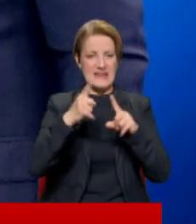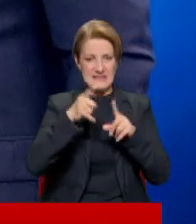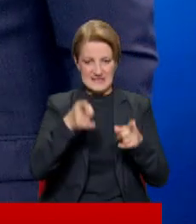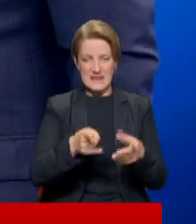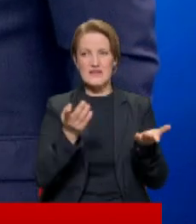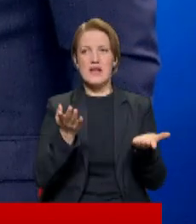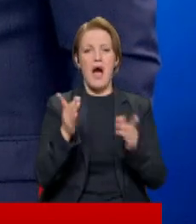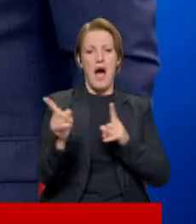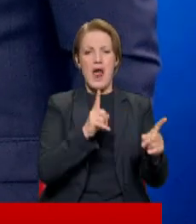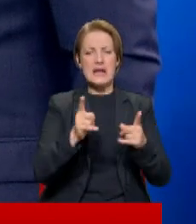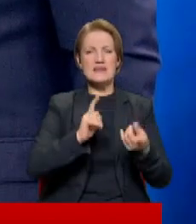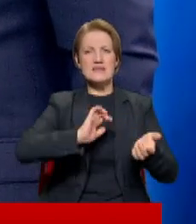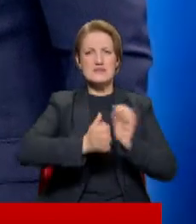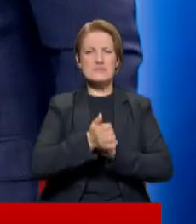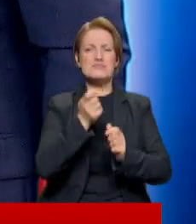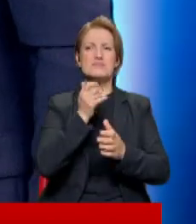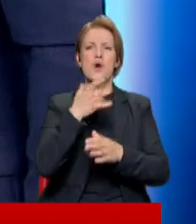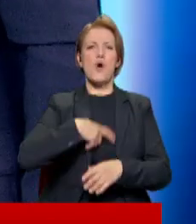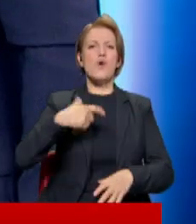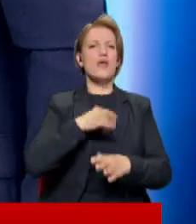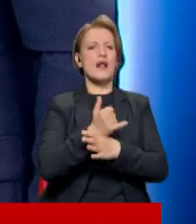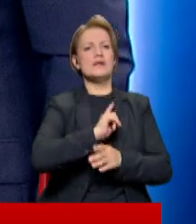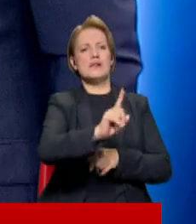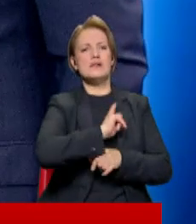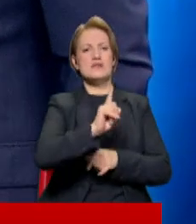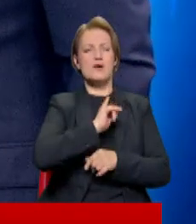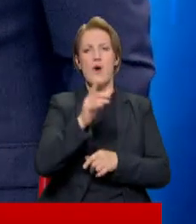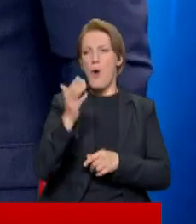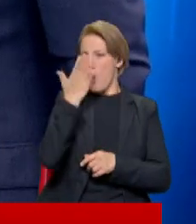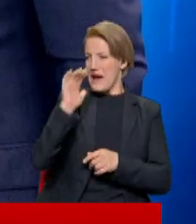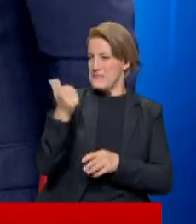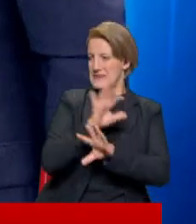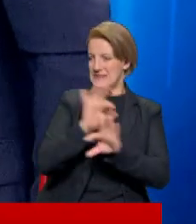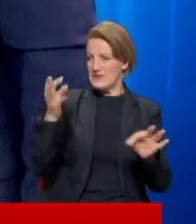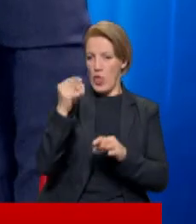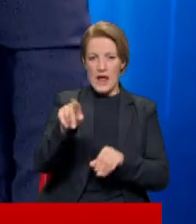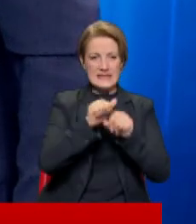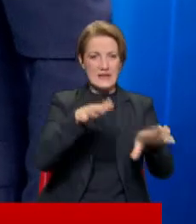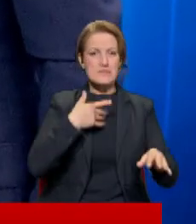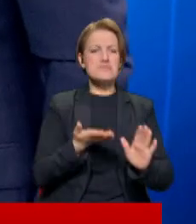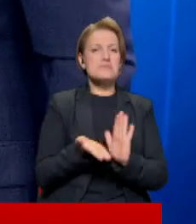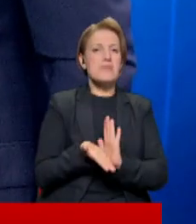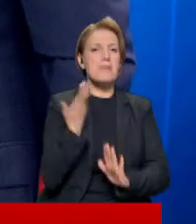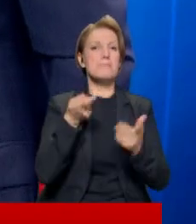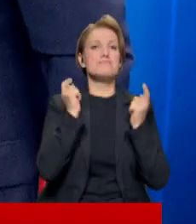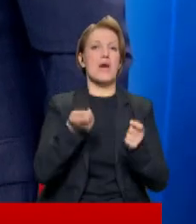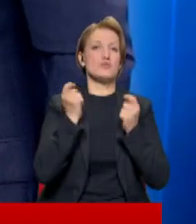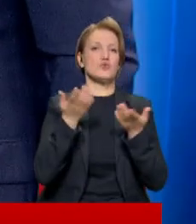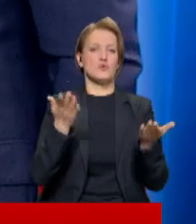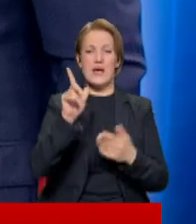sıkışmış Dershane içinde kölesi haline gelmiş Okulu kıymetsizleştirilmiş bir sistemde çıkmak mecburiyetindeyiz